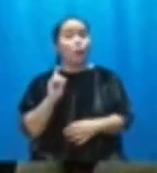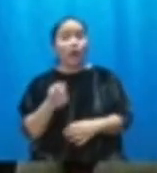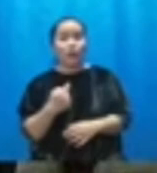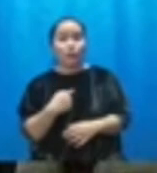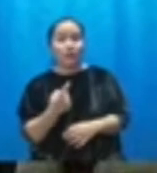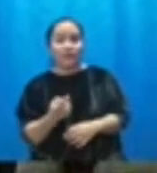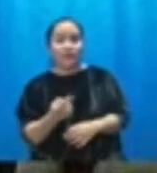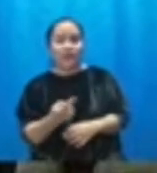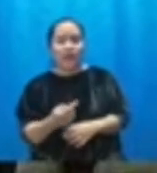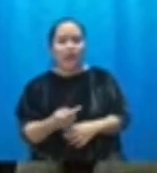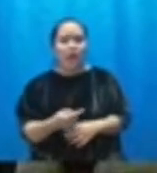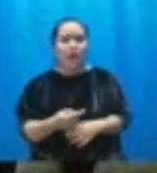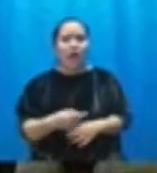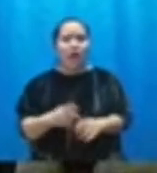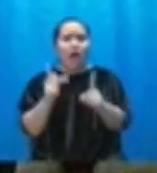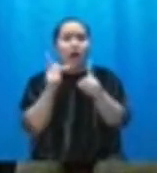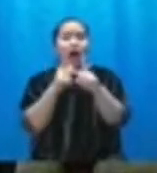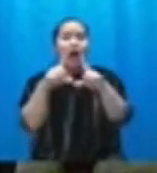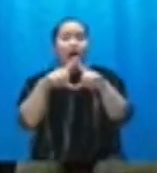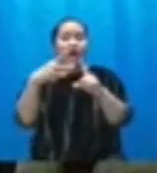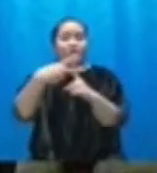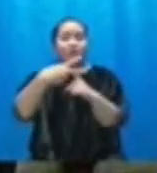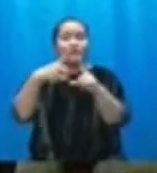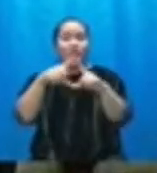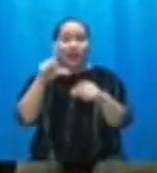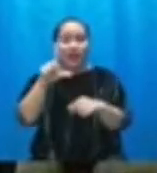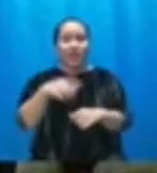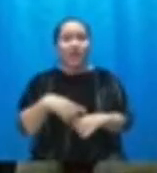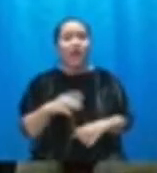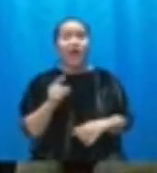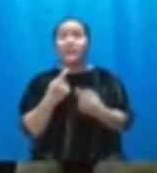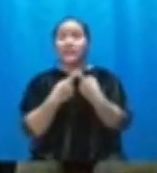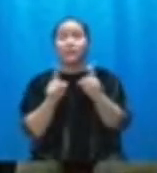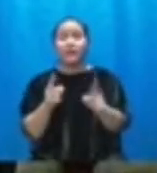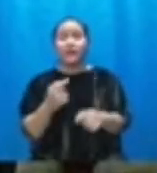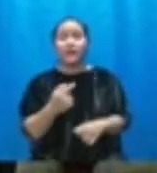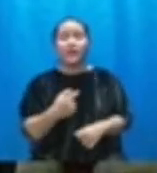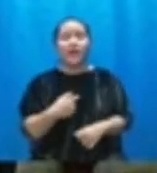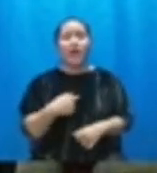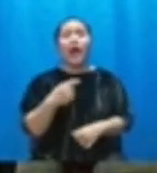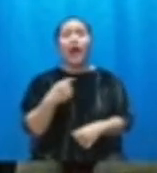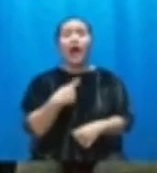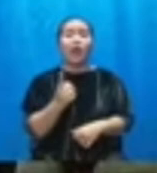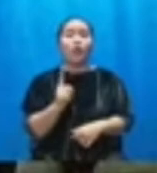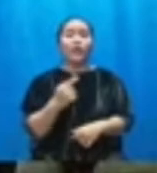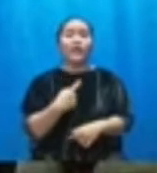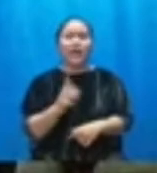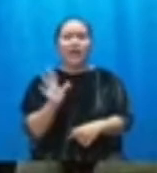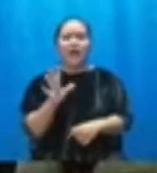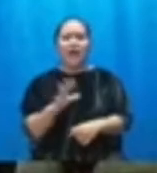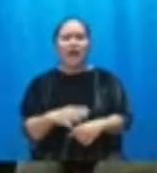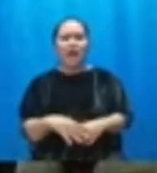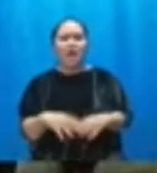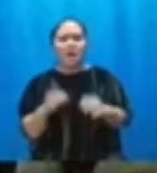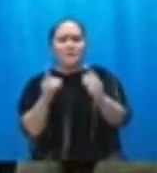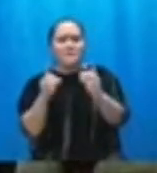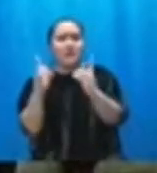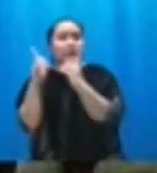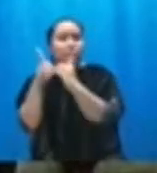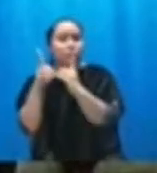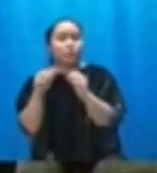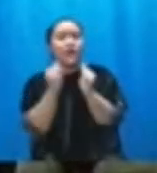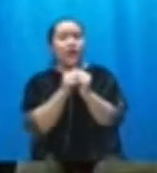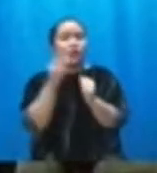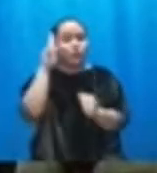hafal Injil ayat ini ayat ini tapi kalau tidak bertemu dengan Yesus Kristus itu hanya bertemu dengan huruf